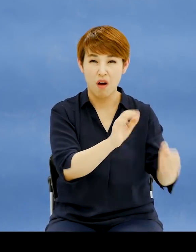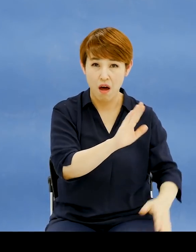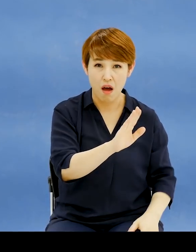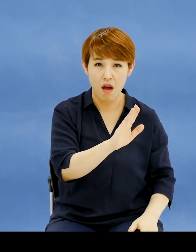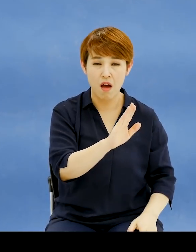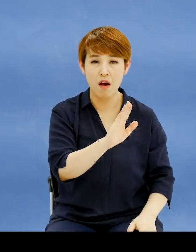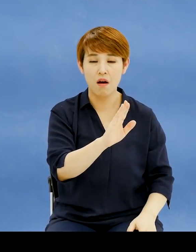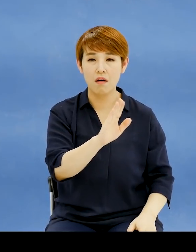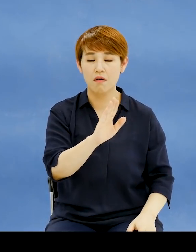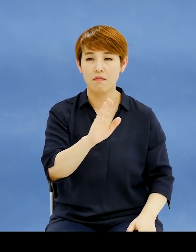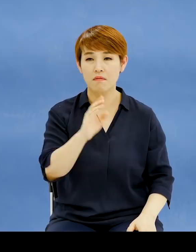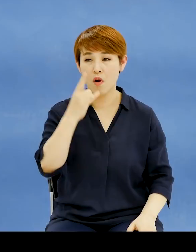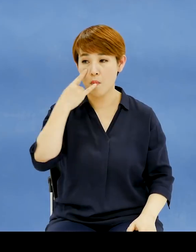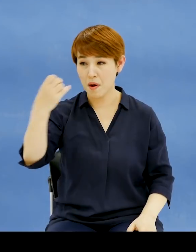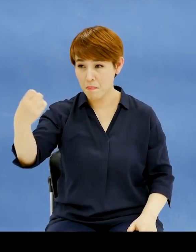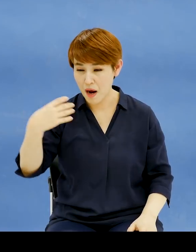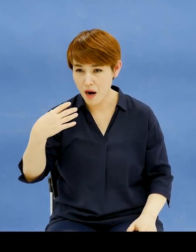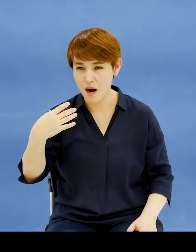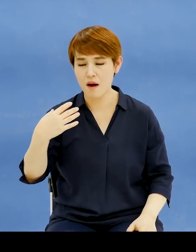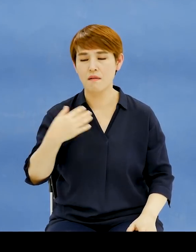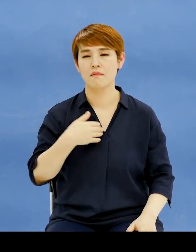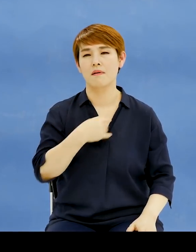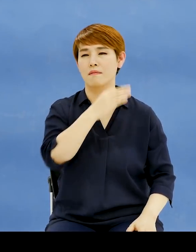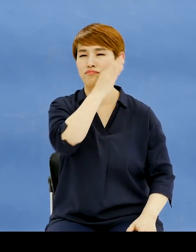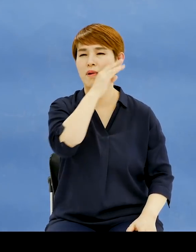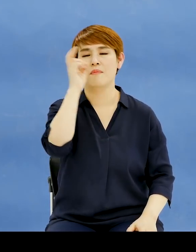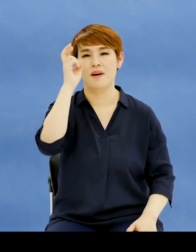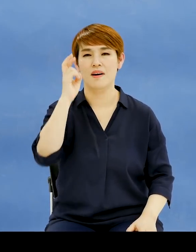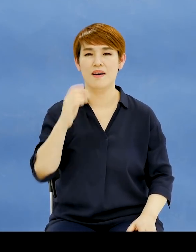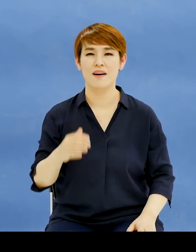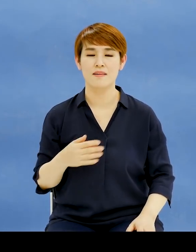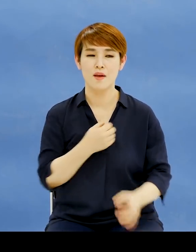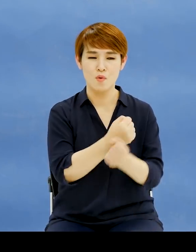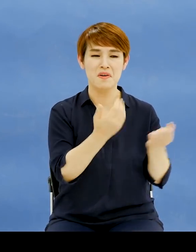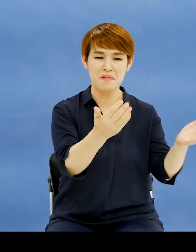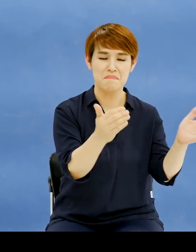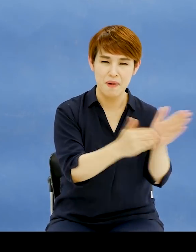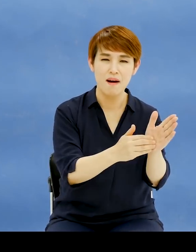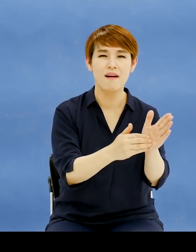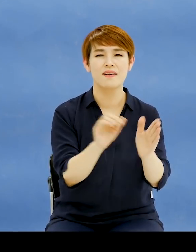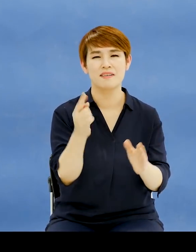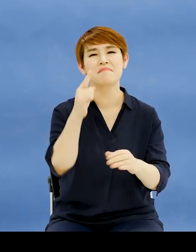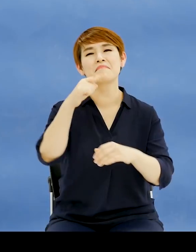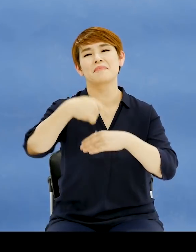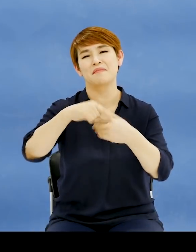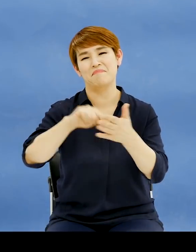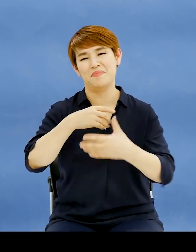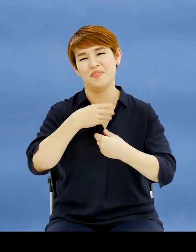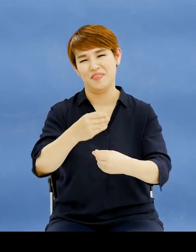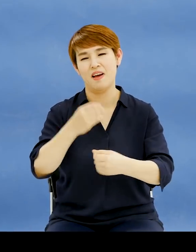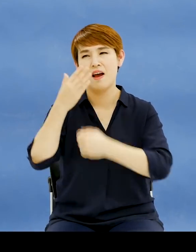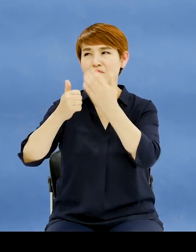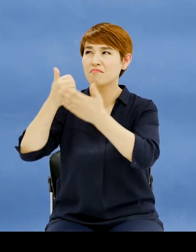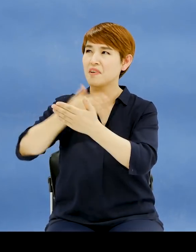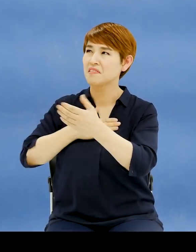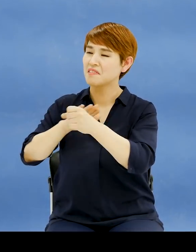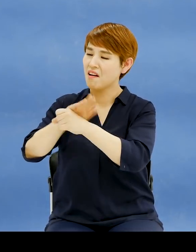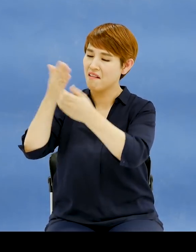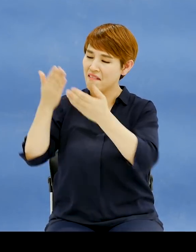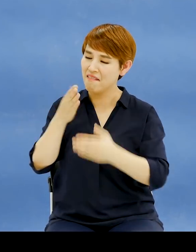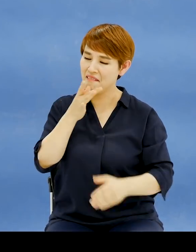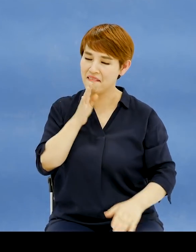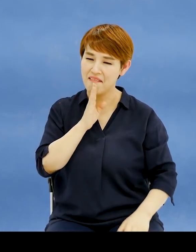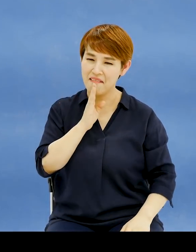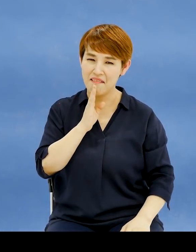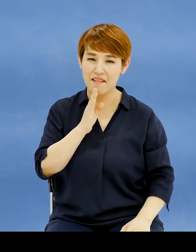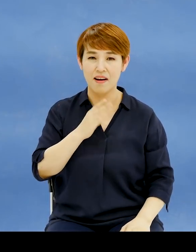하나님 앞에 그렇죠, 내가 그렇죠. 굉장히 부끄러웠겠다. 그렇죠. 하나님이 날 진짜 사랑하시는구나. 그래서 저는 그때